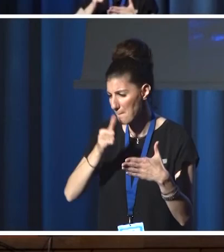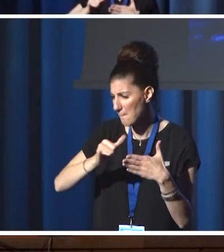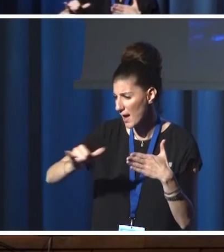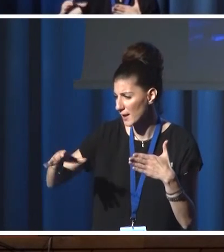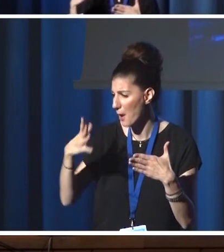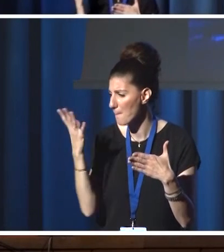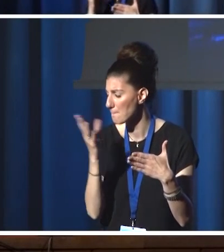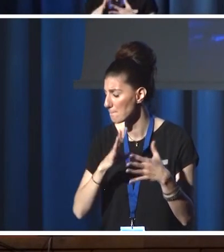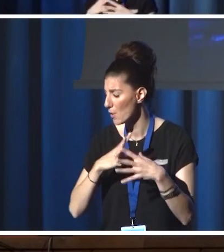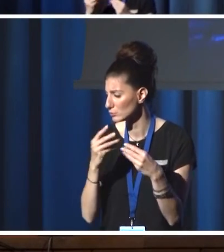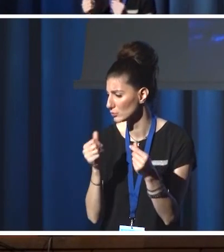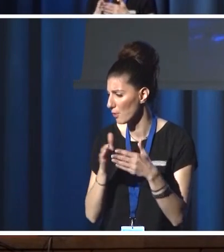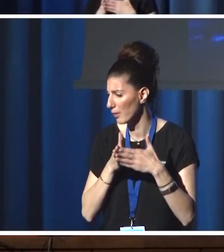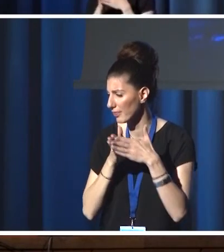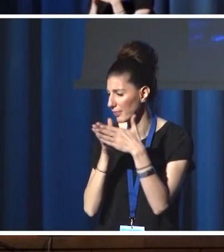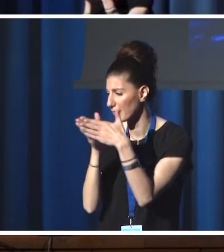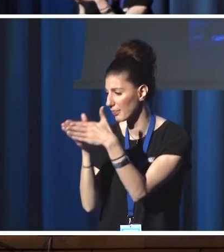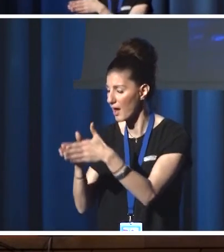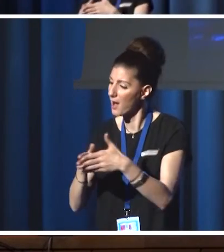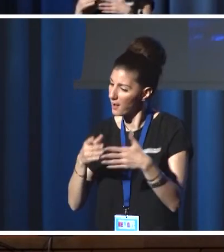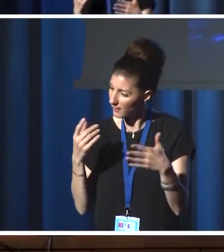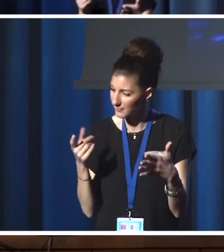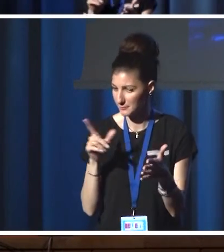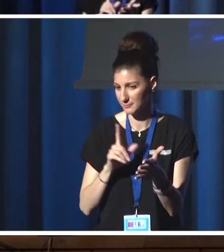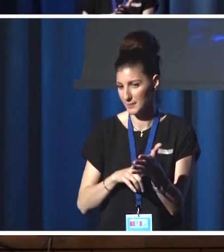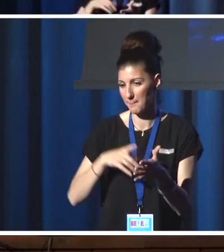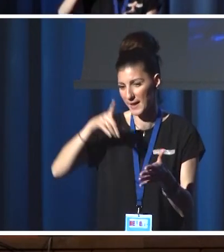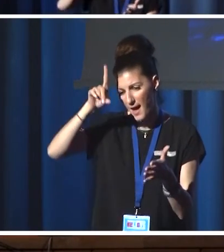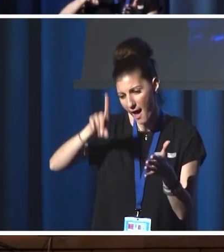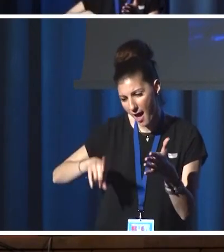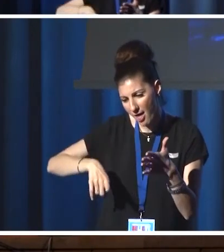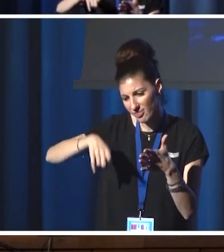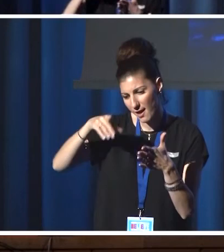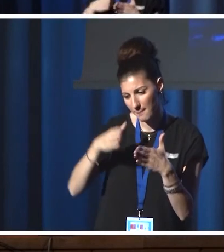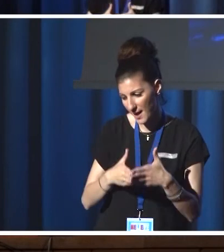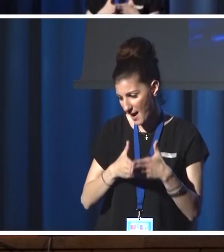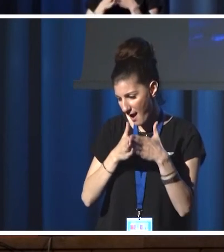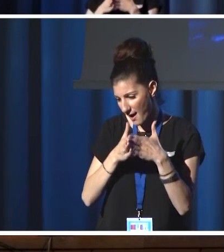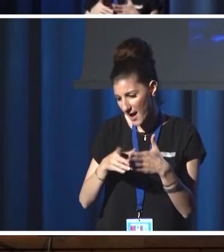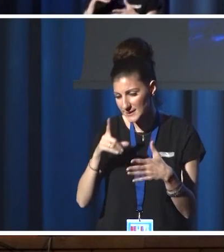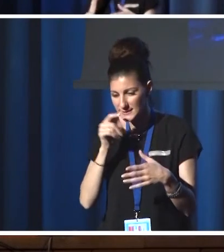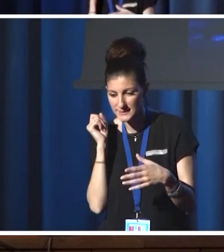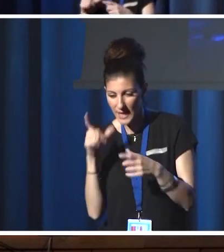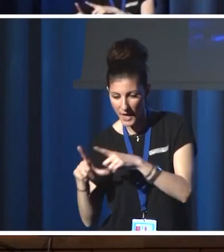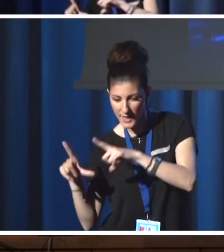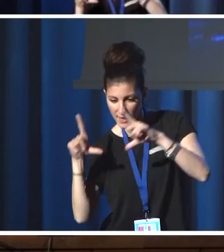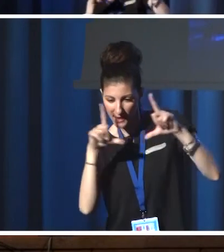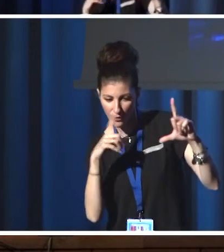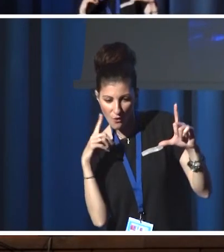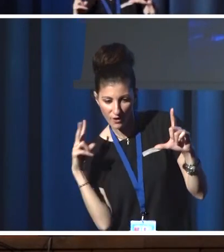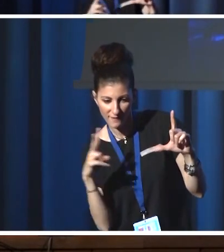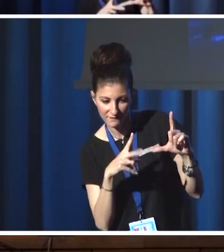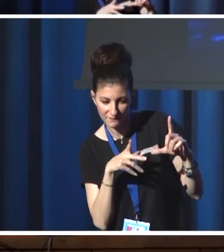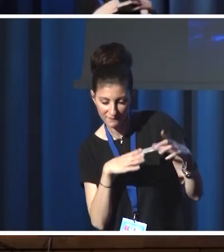φτάσουμε και κάθε μέρα με το καράβι μας όπως το χω εδώ σχεδιασμένο μάλλον στη